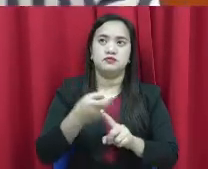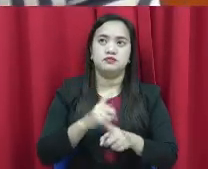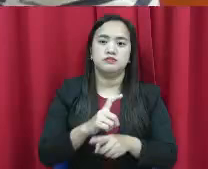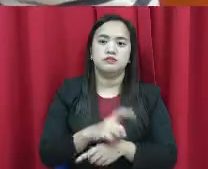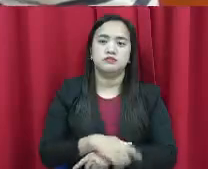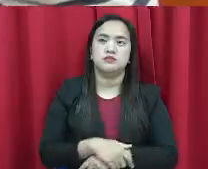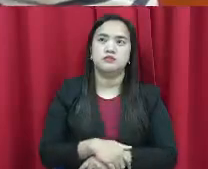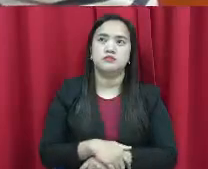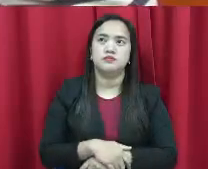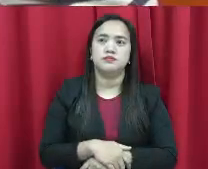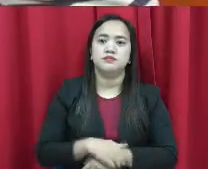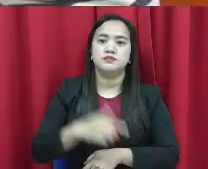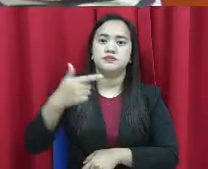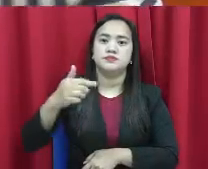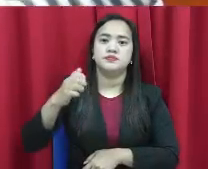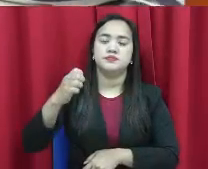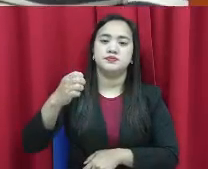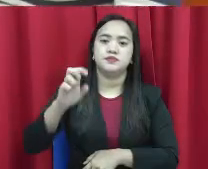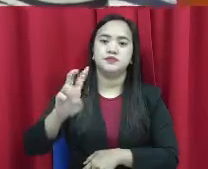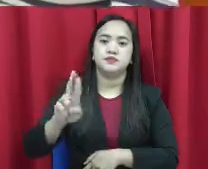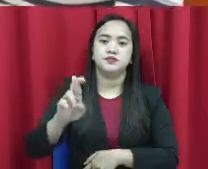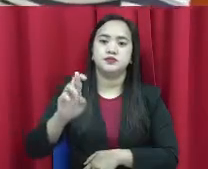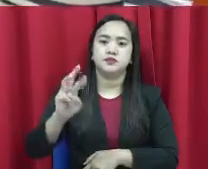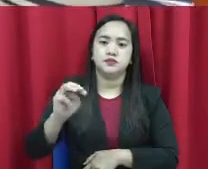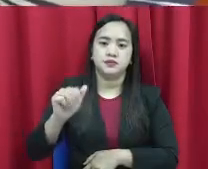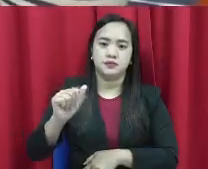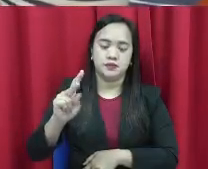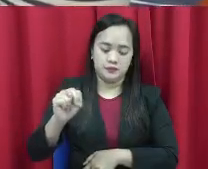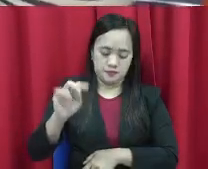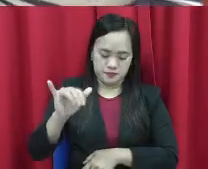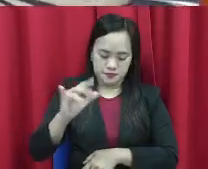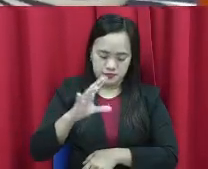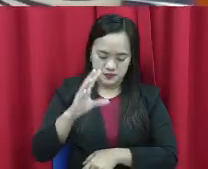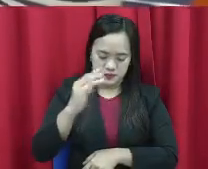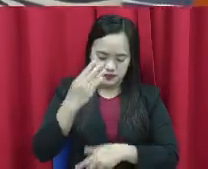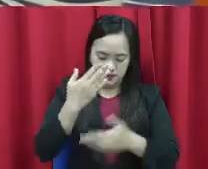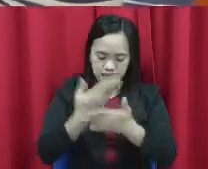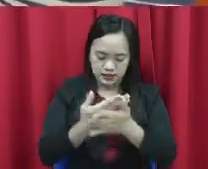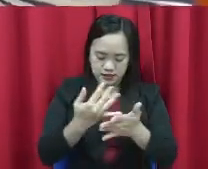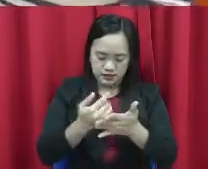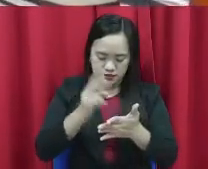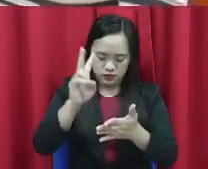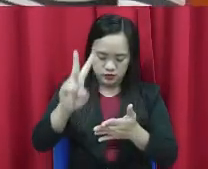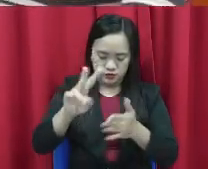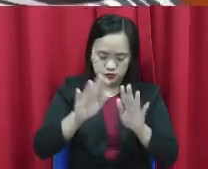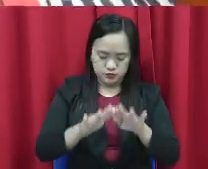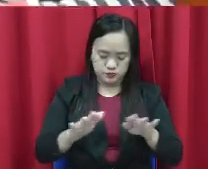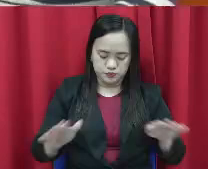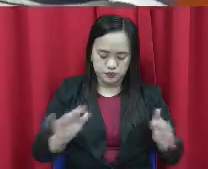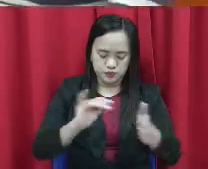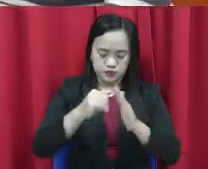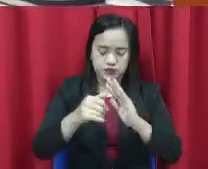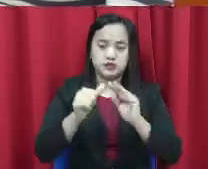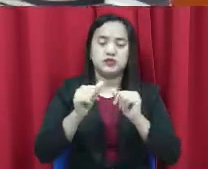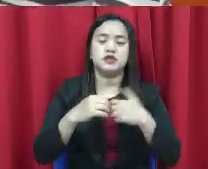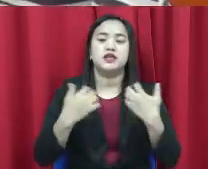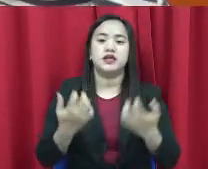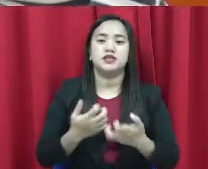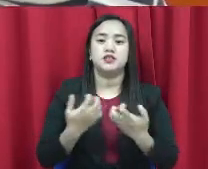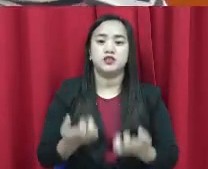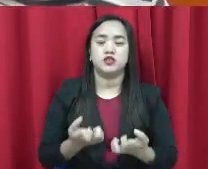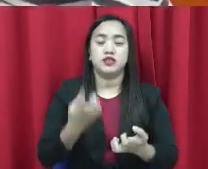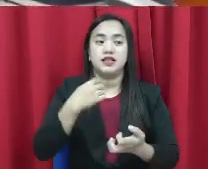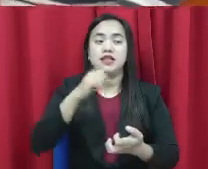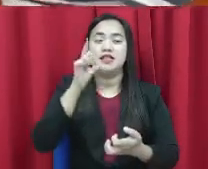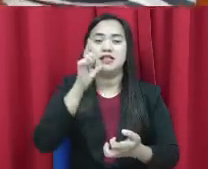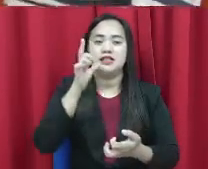Germany and also Good afternoon sa aking asawa at sa aking dalawang anak o enjoy niyo yung lunch niyo